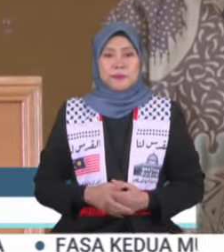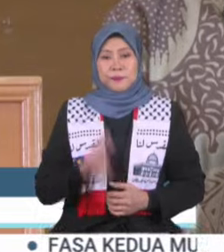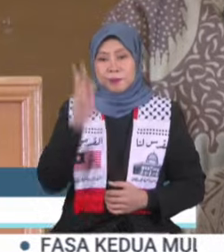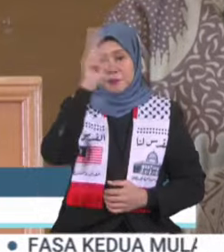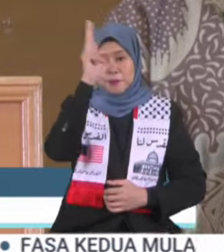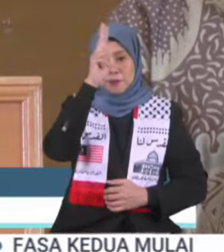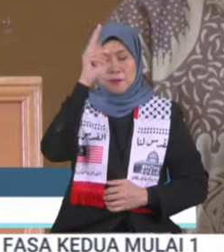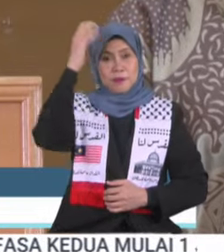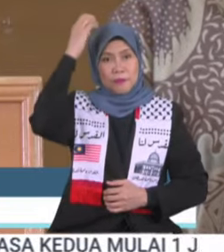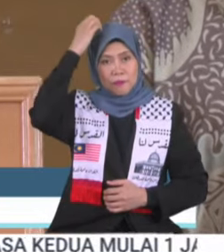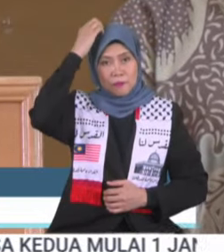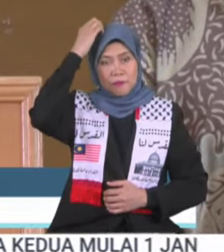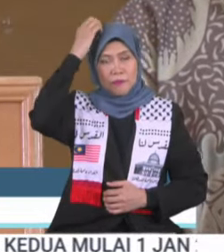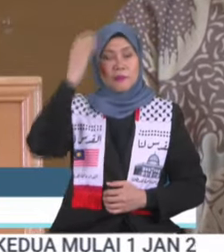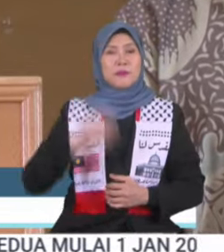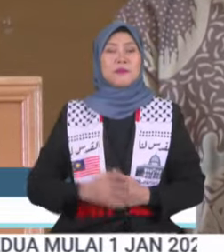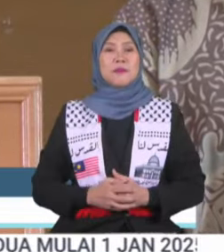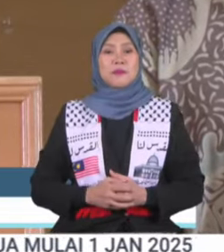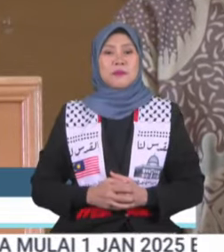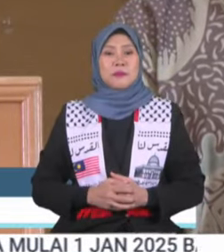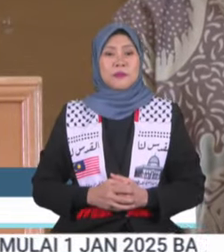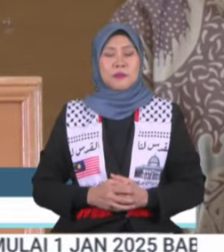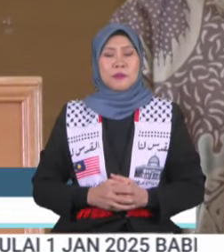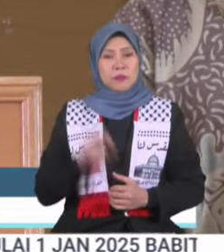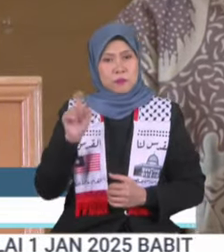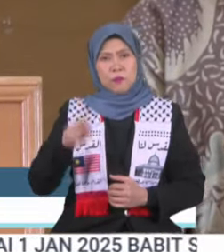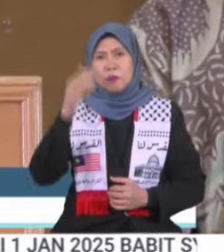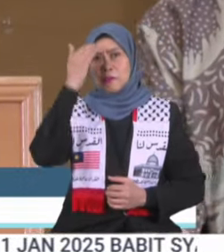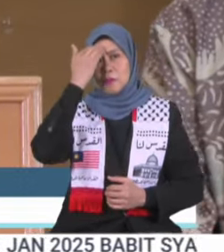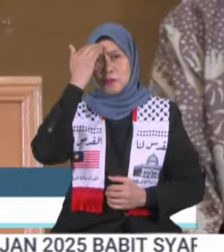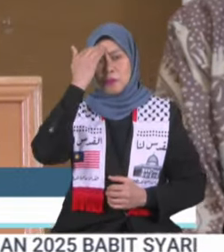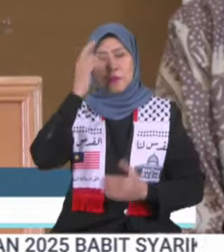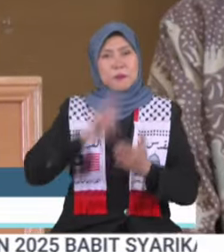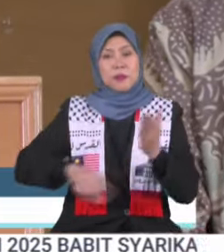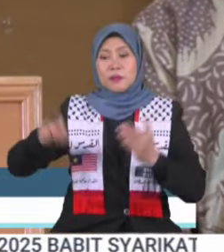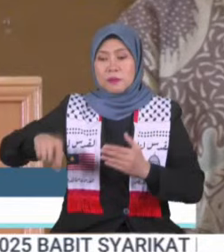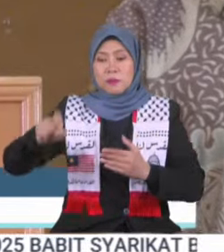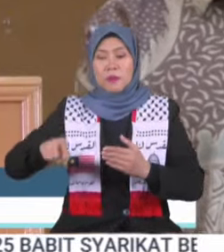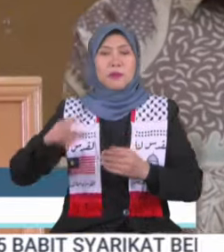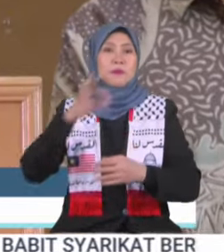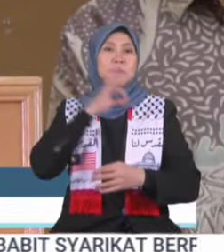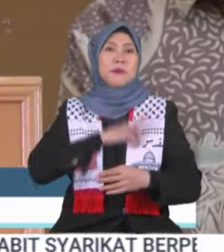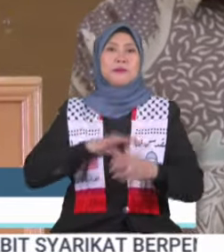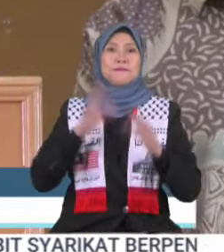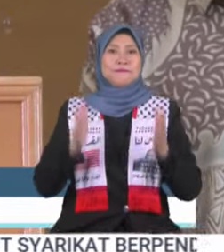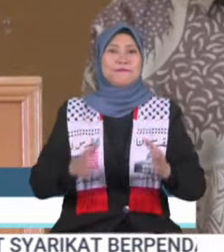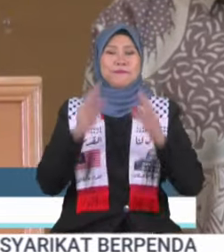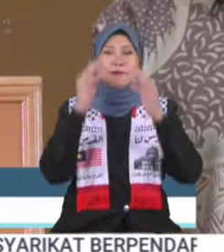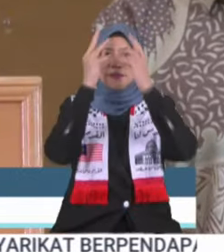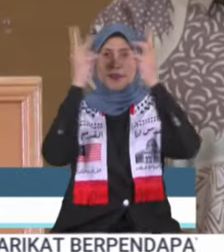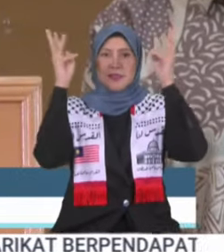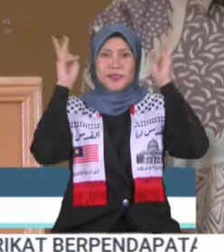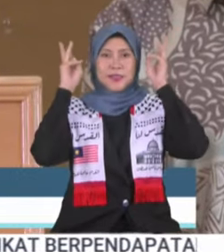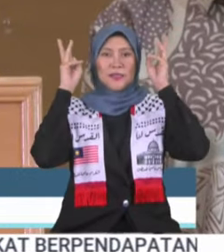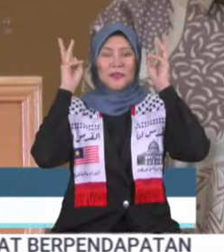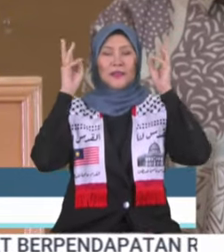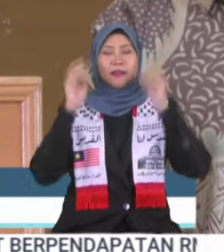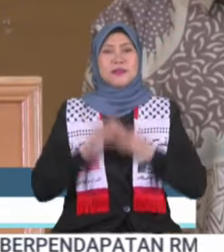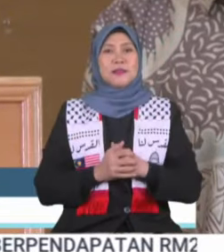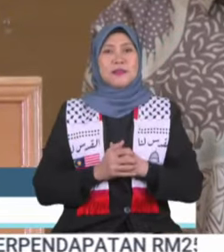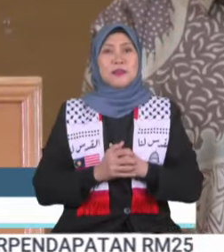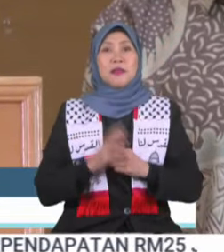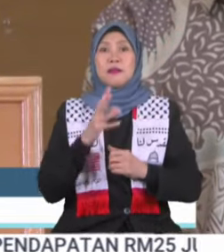Kerajaan negeri Selangor khususnya perlulah peka terhadap keperluan masyarakat orang asli di negeri Selangor